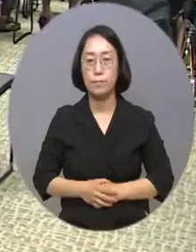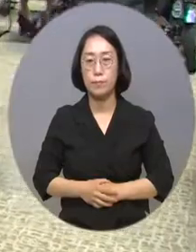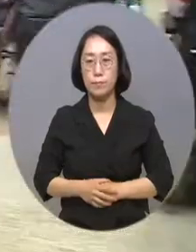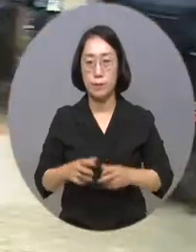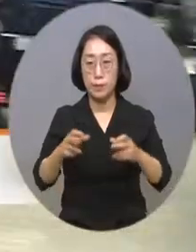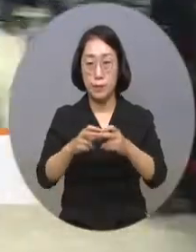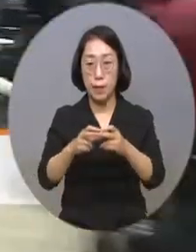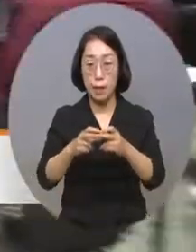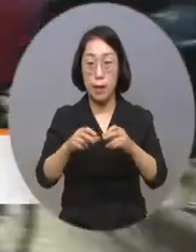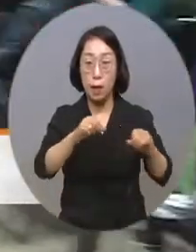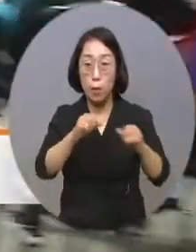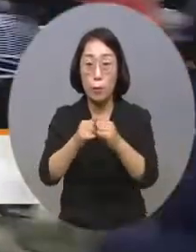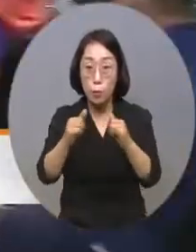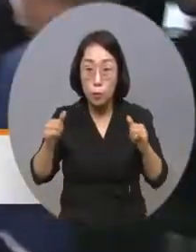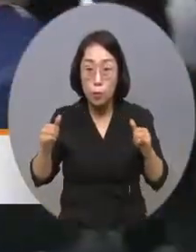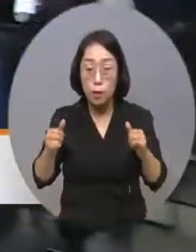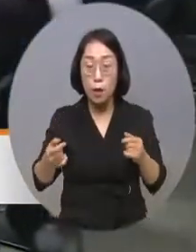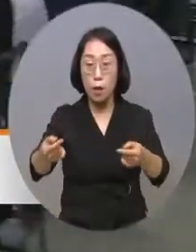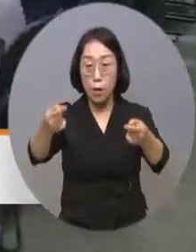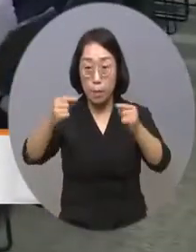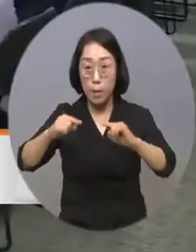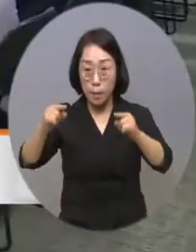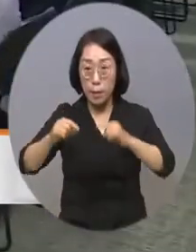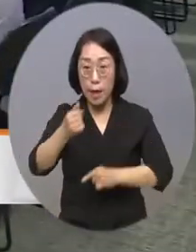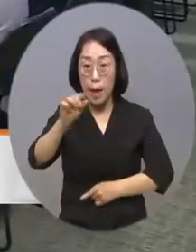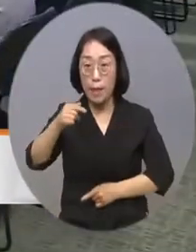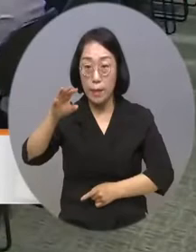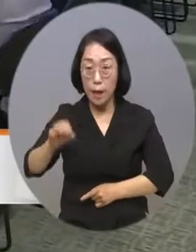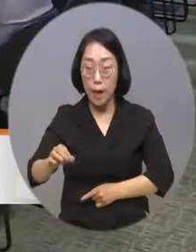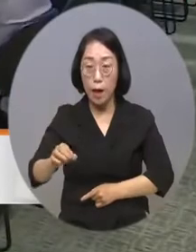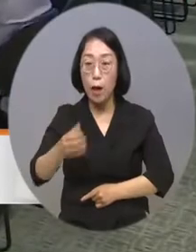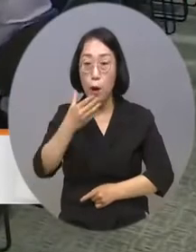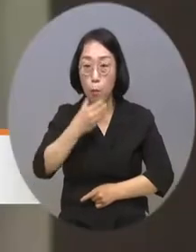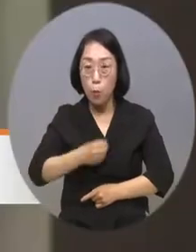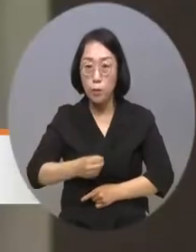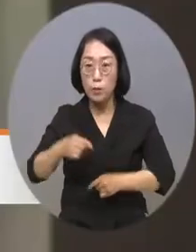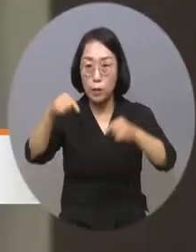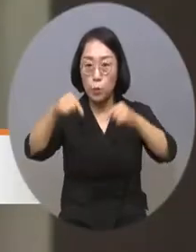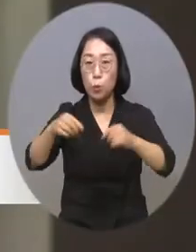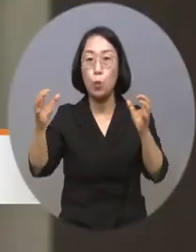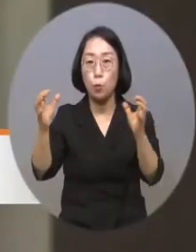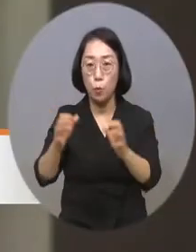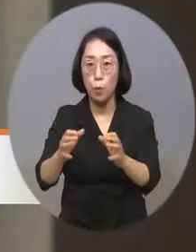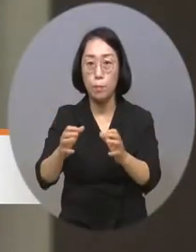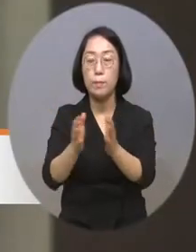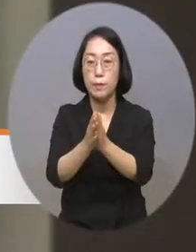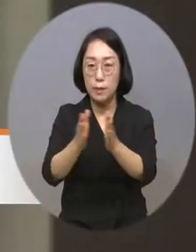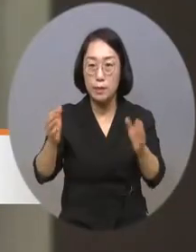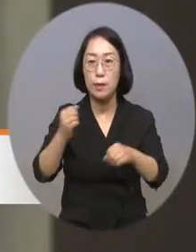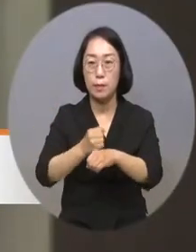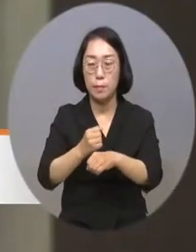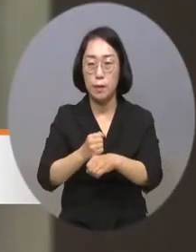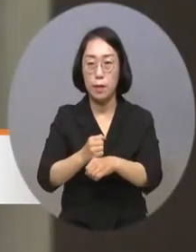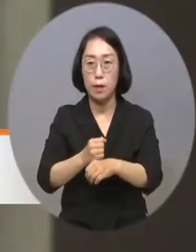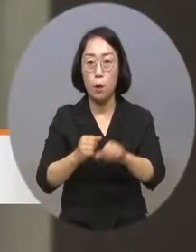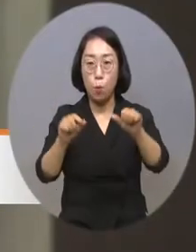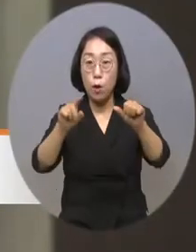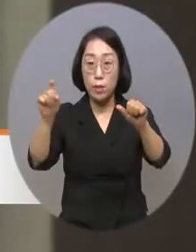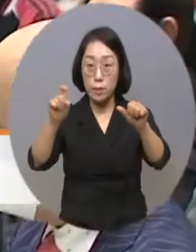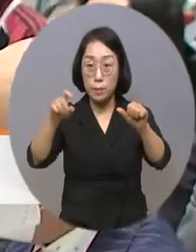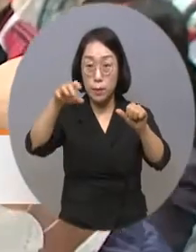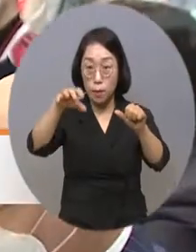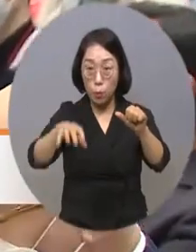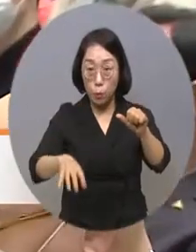장애계 전문가들이 모인 한강복지포럼이 공식 출범했습니다. 지난 11일 한국프레스센터